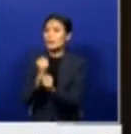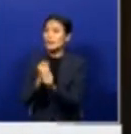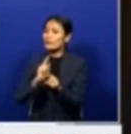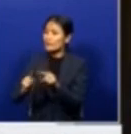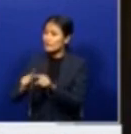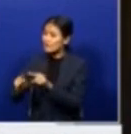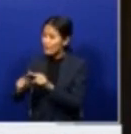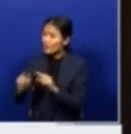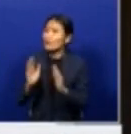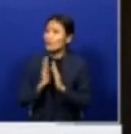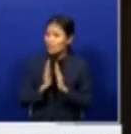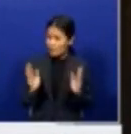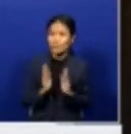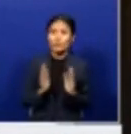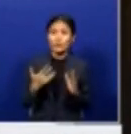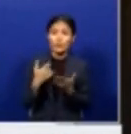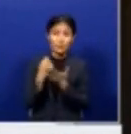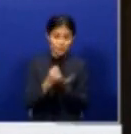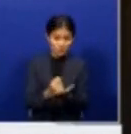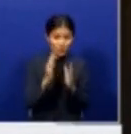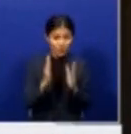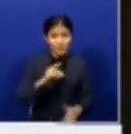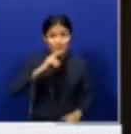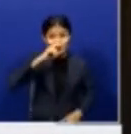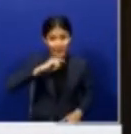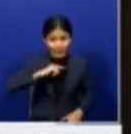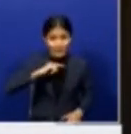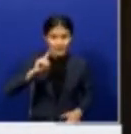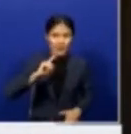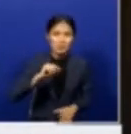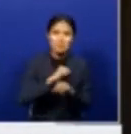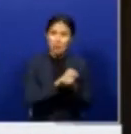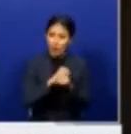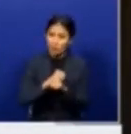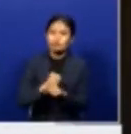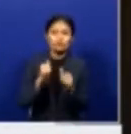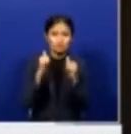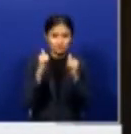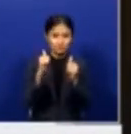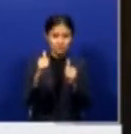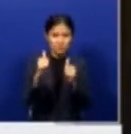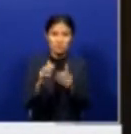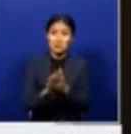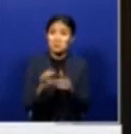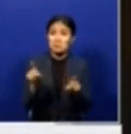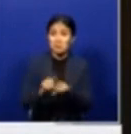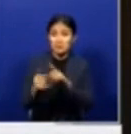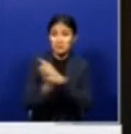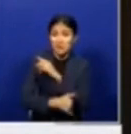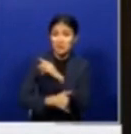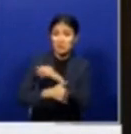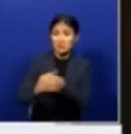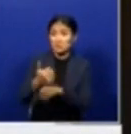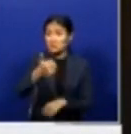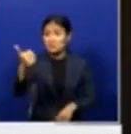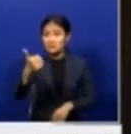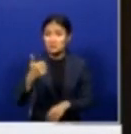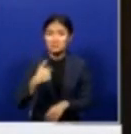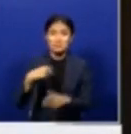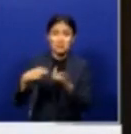วยกันดูแลให้คนไทยเนี่ยไม่ต้องประสบวิกฤตครั้งนี้เช่นประเทศต่างๆในโลกที่เขาประสบ